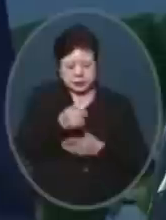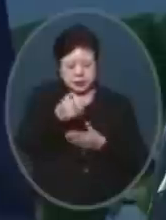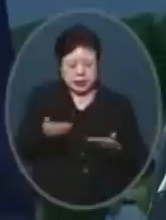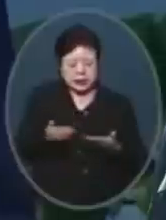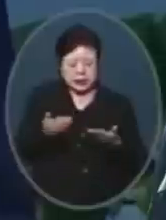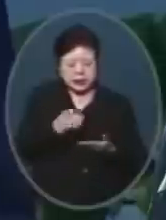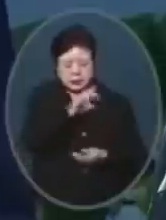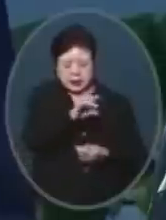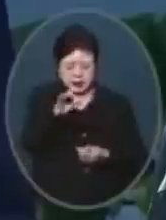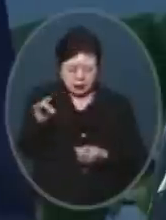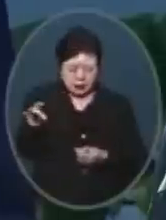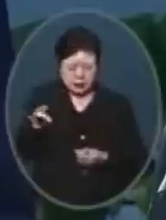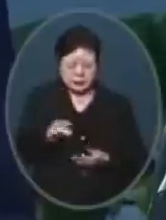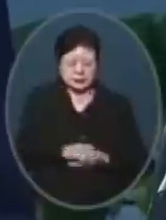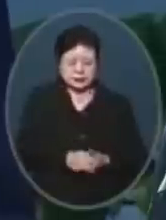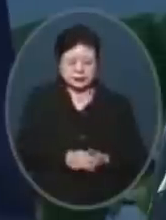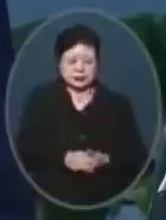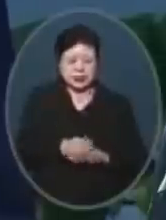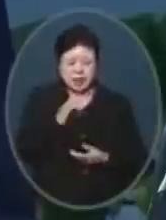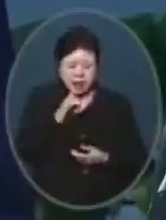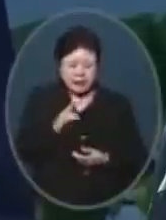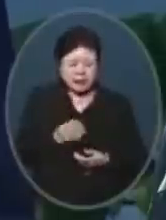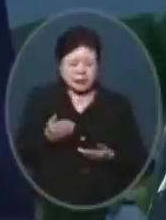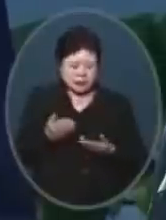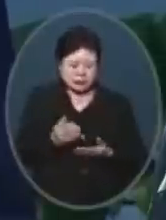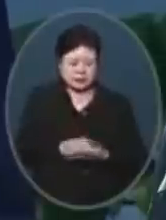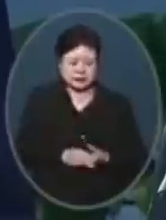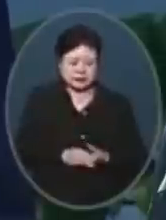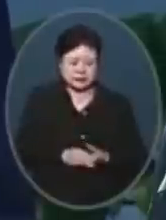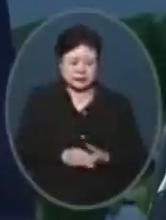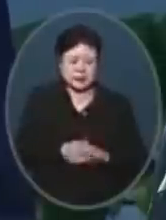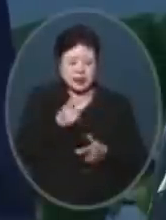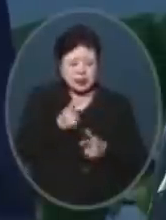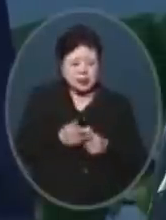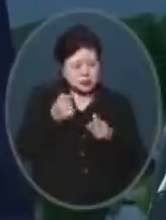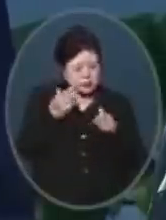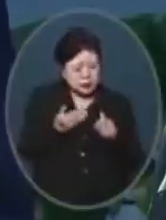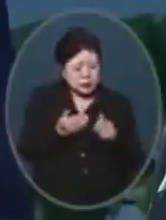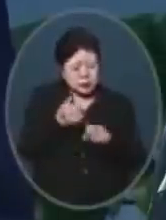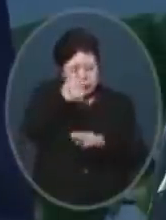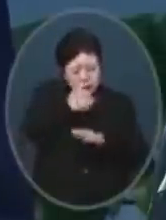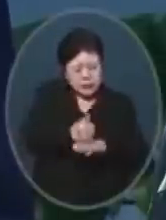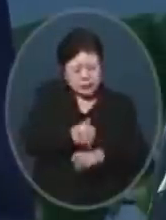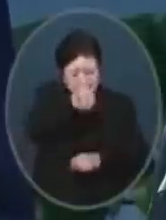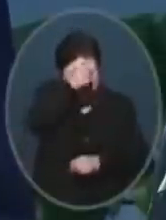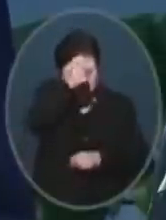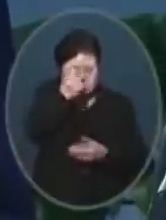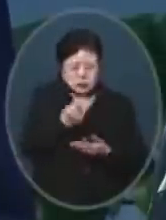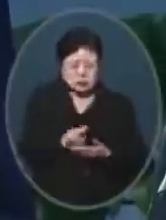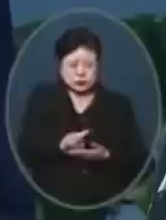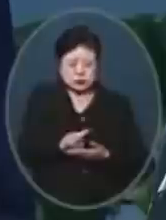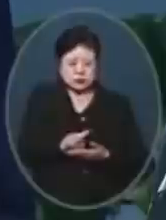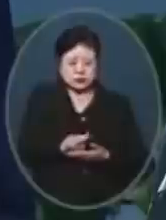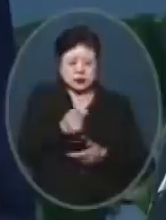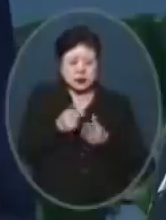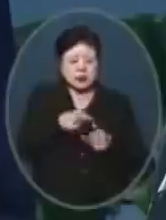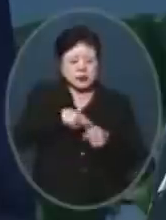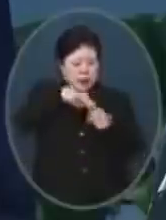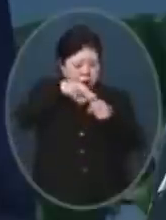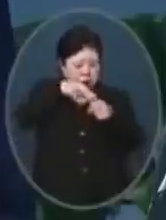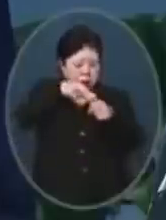일마다 안 되는 것이 예수님께서 마지막 아담으로 오셔서 나무에